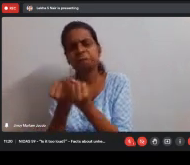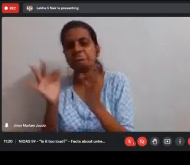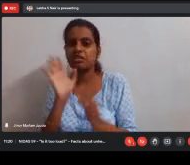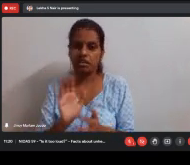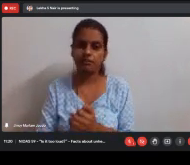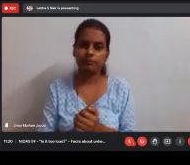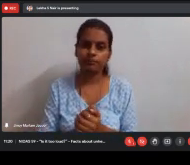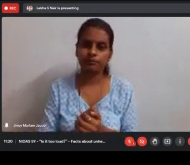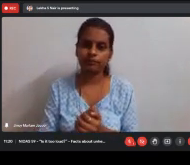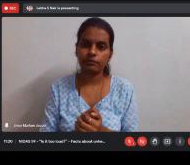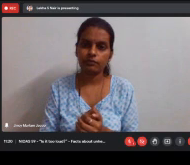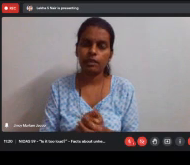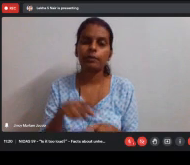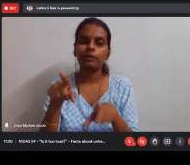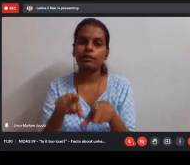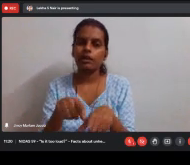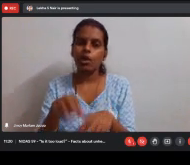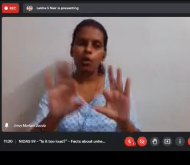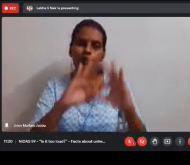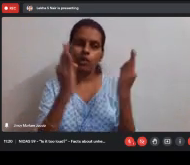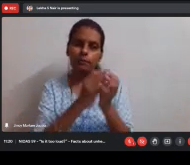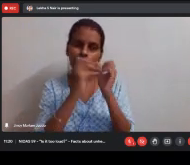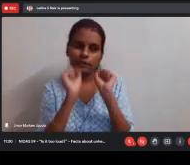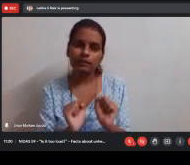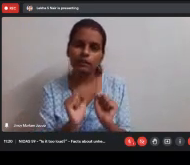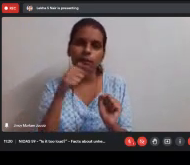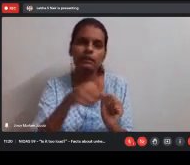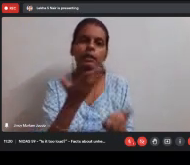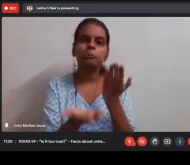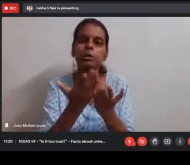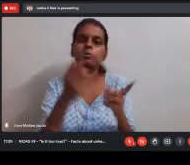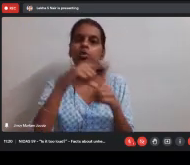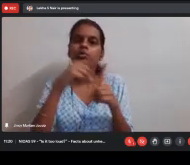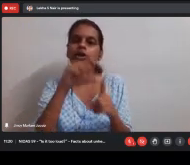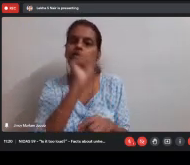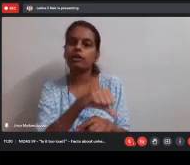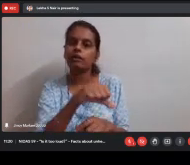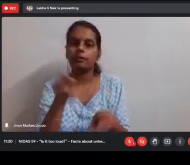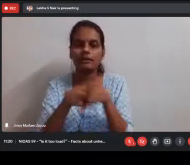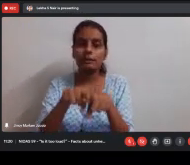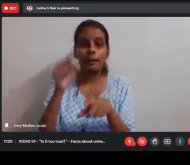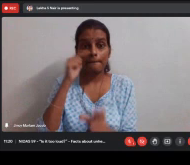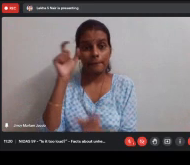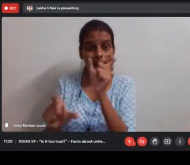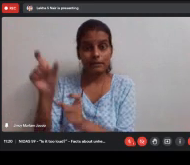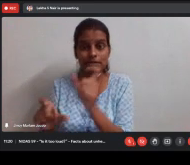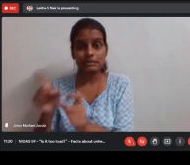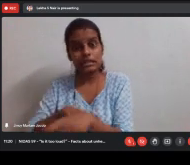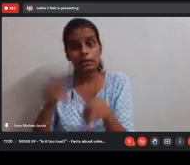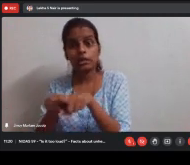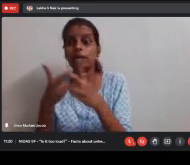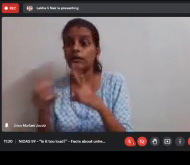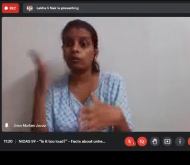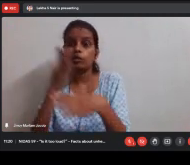അനുസരിച്ച് ജോലി ചെയ്യാം, സമയം ക്രമപ്പെടുത്തിയൊക്കെ ചെയ്യാം, പക്ഷേ മൾട്ടി ടാസ്കിങ് പറ്റാത്ത കുറച്ച് വ്യക്തികളുണ്ട്, അല്ലെങ്കിൽ കുറെ അധികം